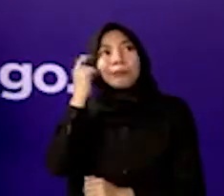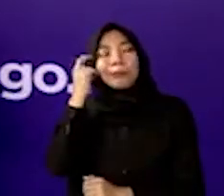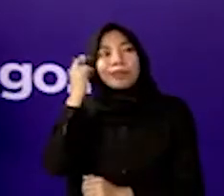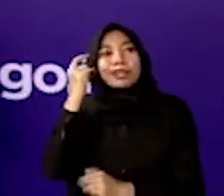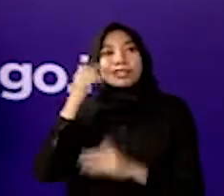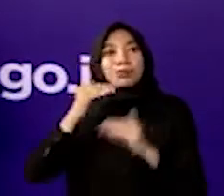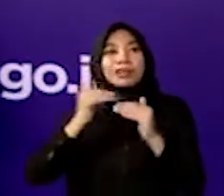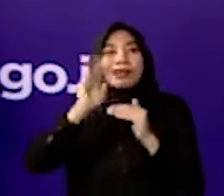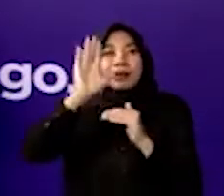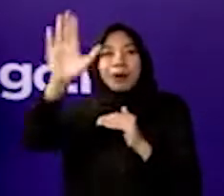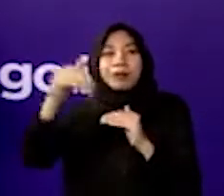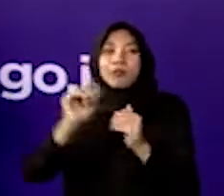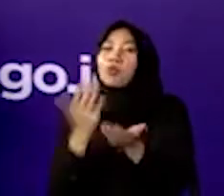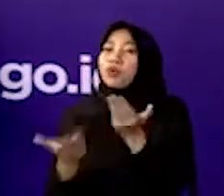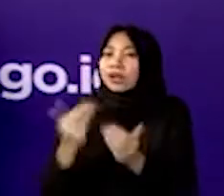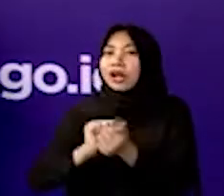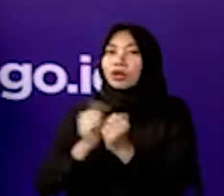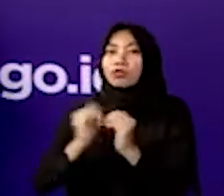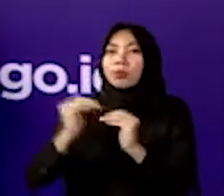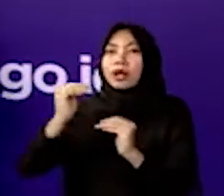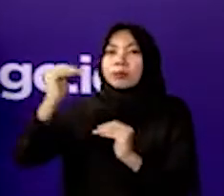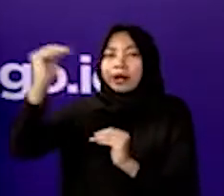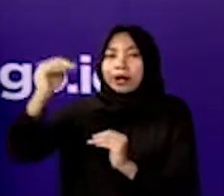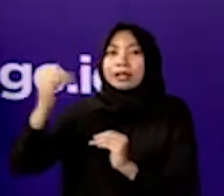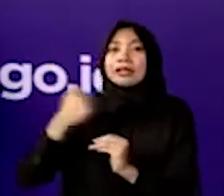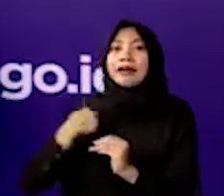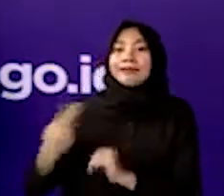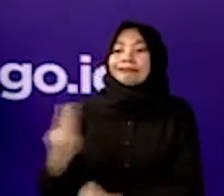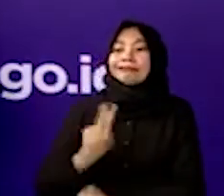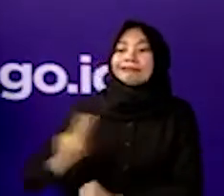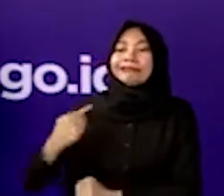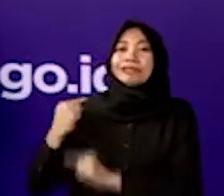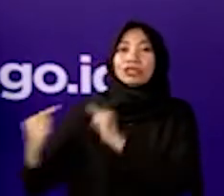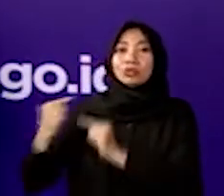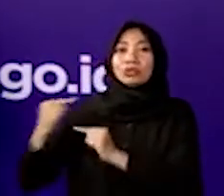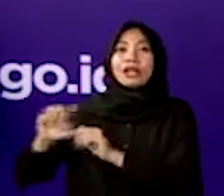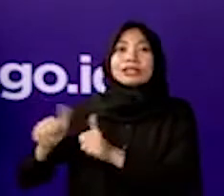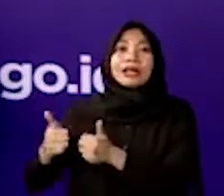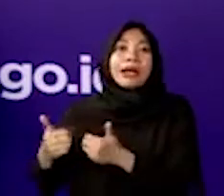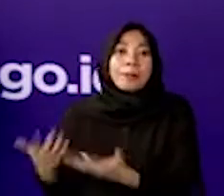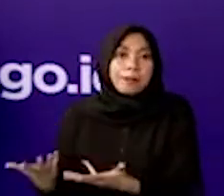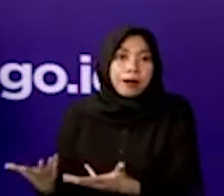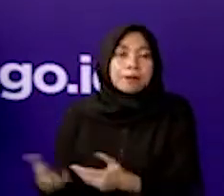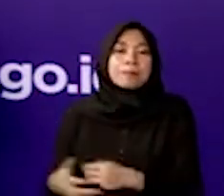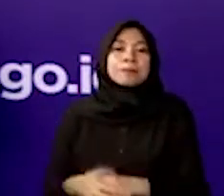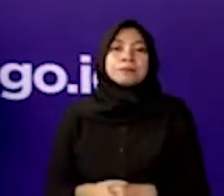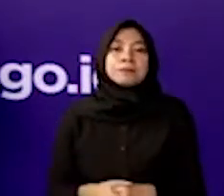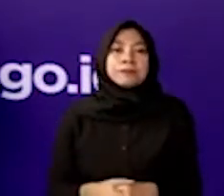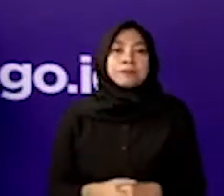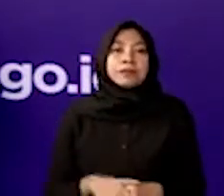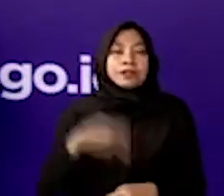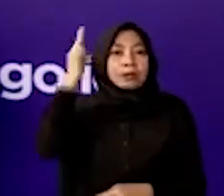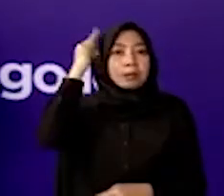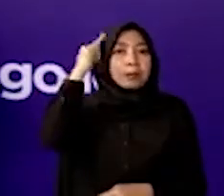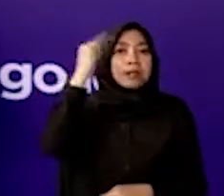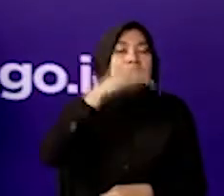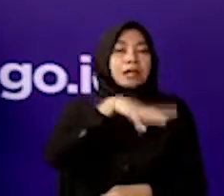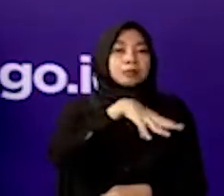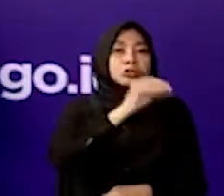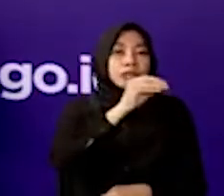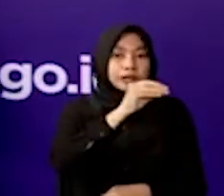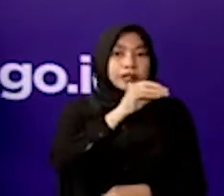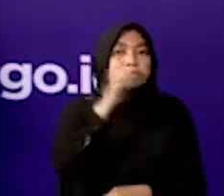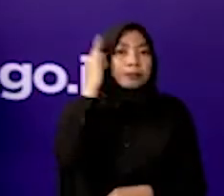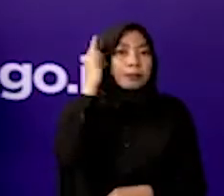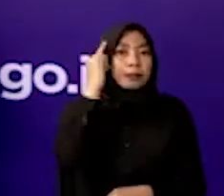kasus akan semakin meningkat nah hasil diskusi kami adalah bagaimana ee pemerintah pusat bisa